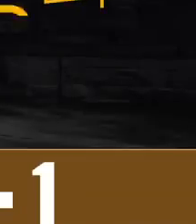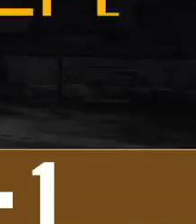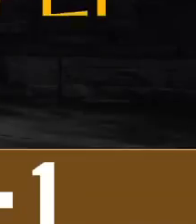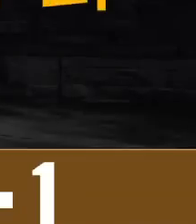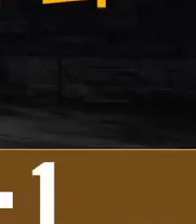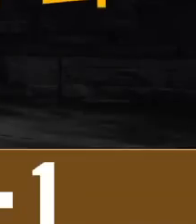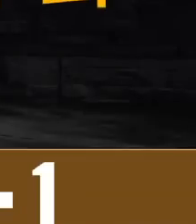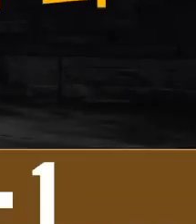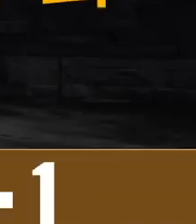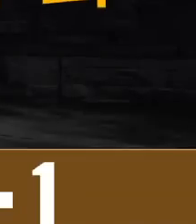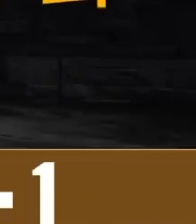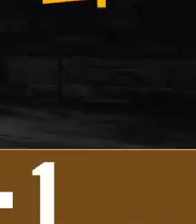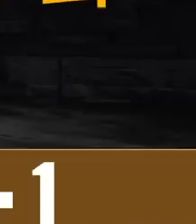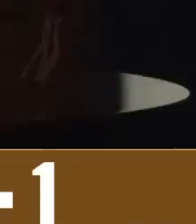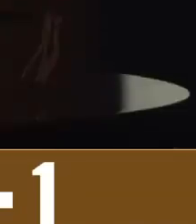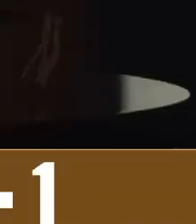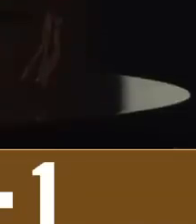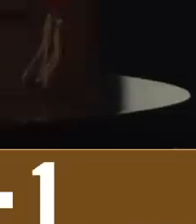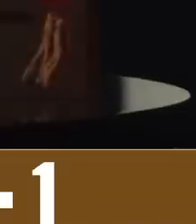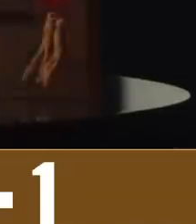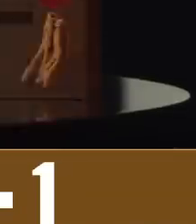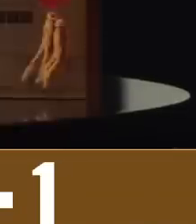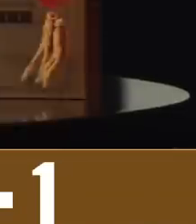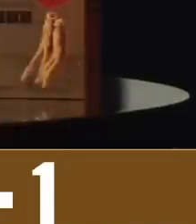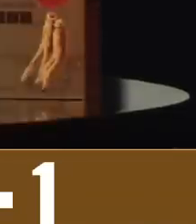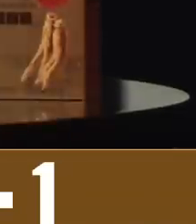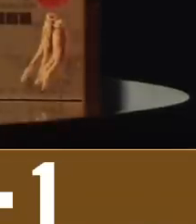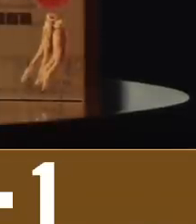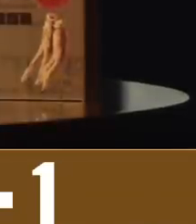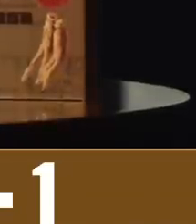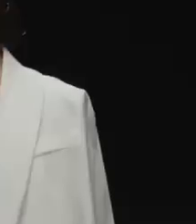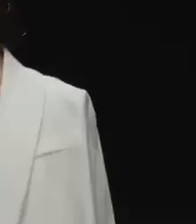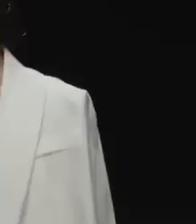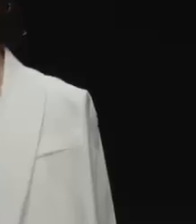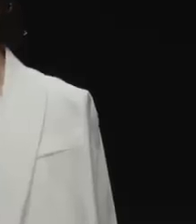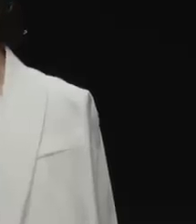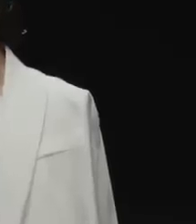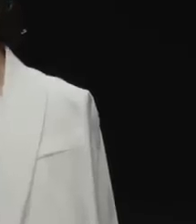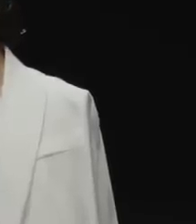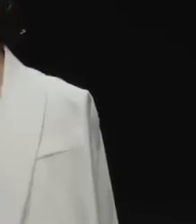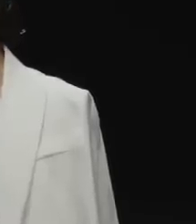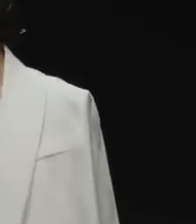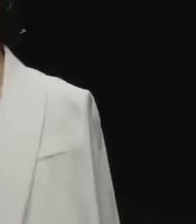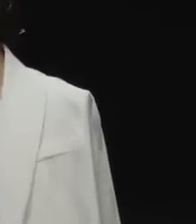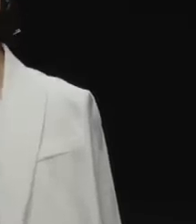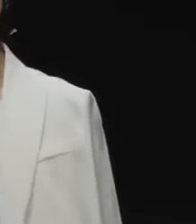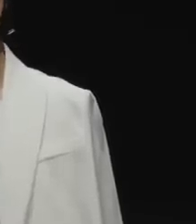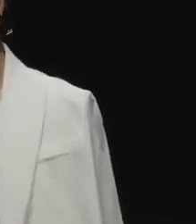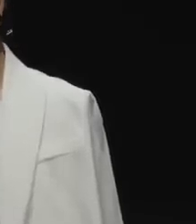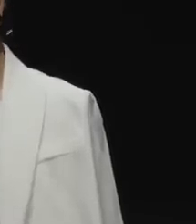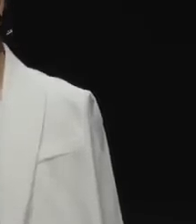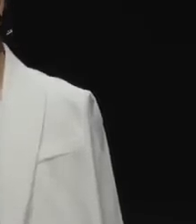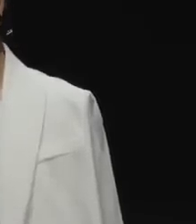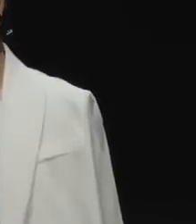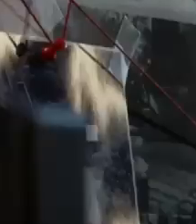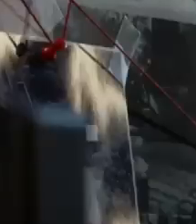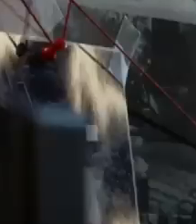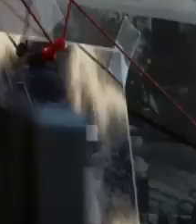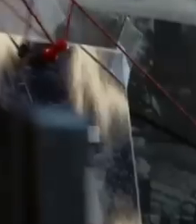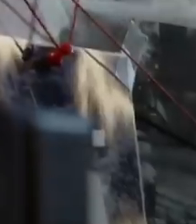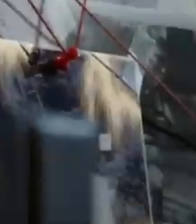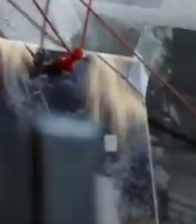배우다, 건강을 채우다. 더루트 RG3. 잘 나왔어, 정말.